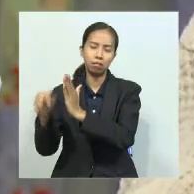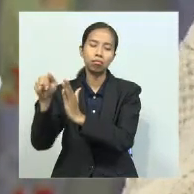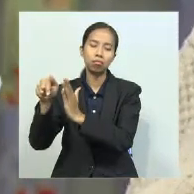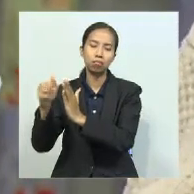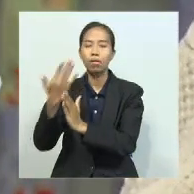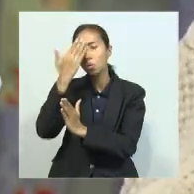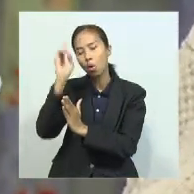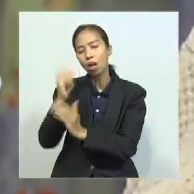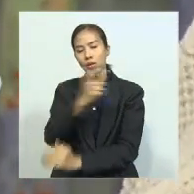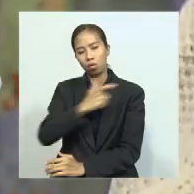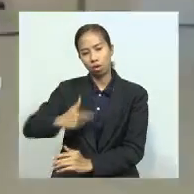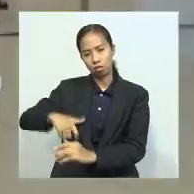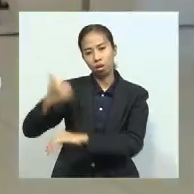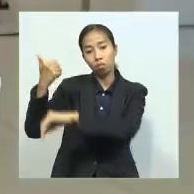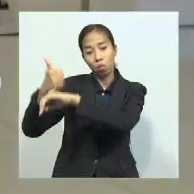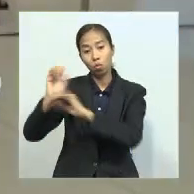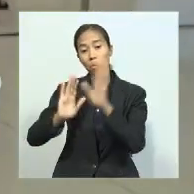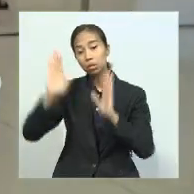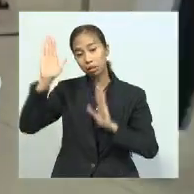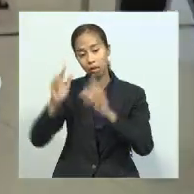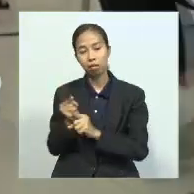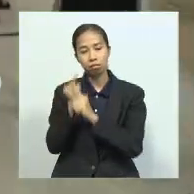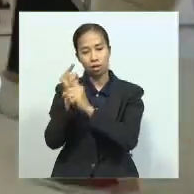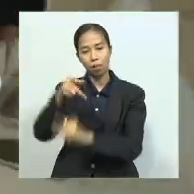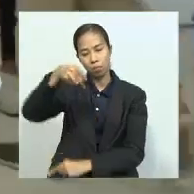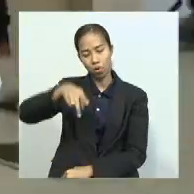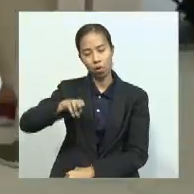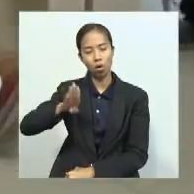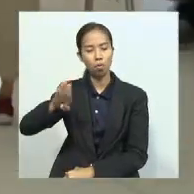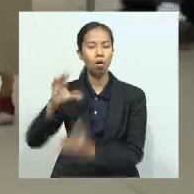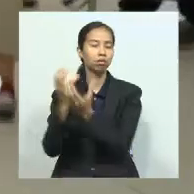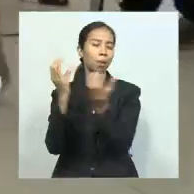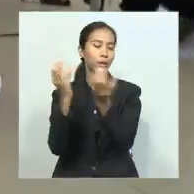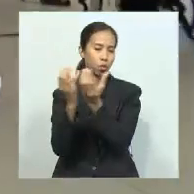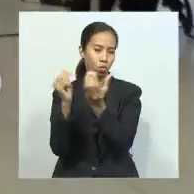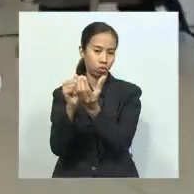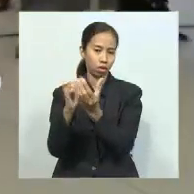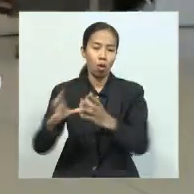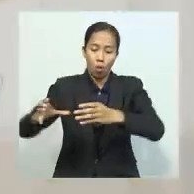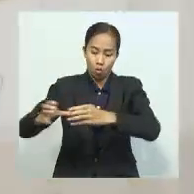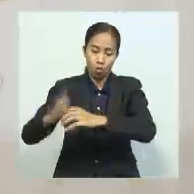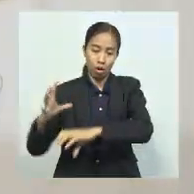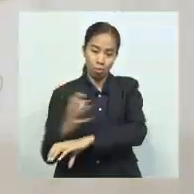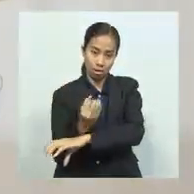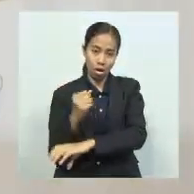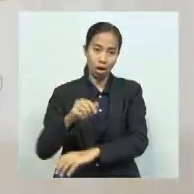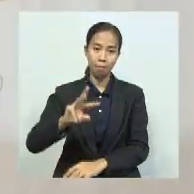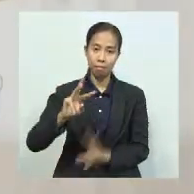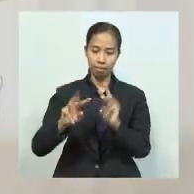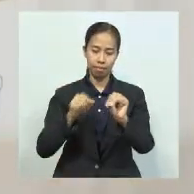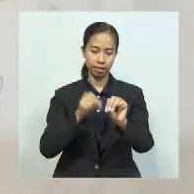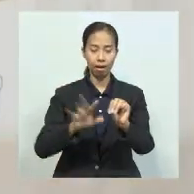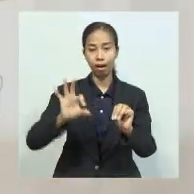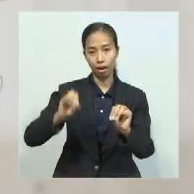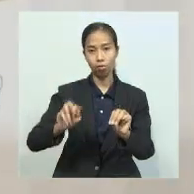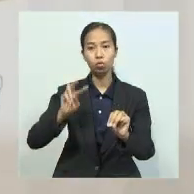อันมีพระมหากษัตริย์ทรงเป็นประมุขตามพระราชบัญญัติประกอบรัฐธรรมนูญว่าด้วยพรรคการเมืองมาตรา92ซึ่งก